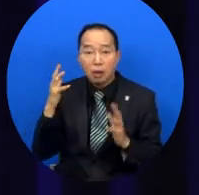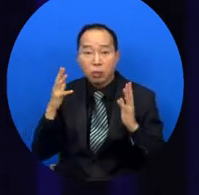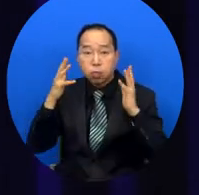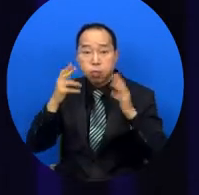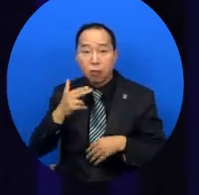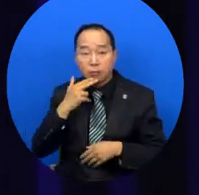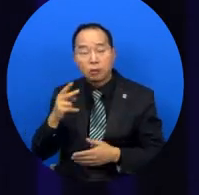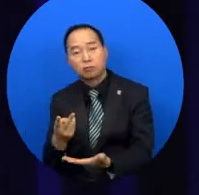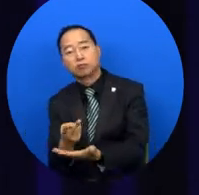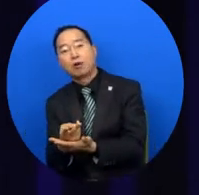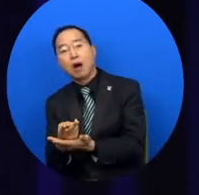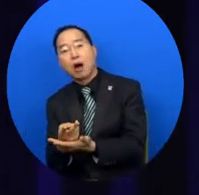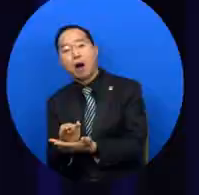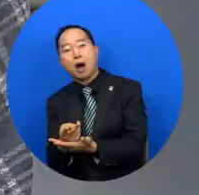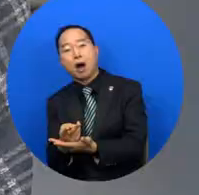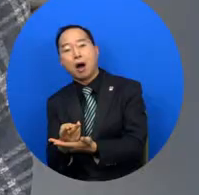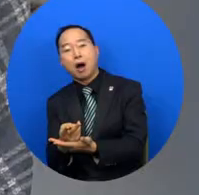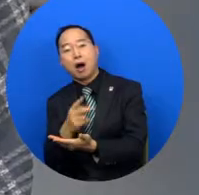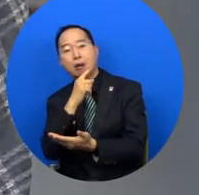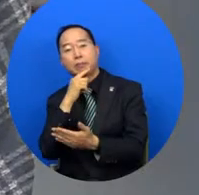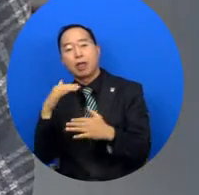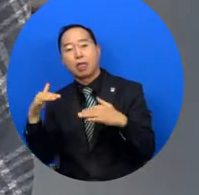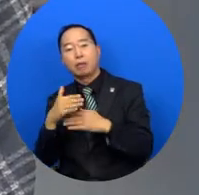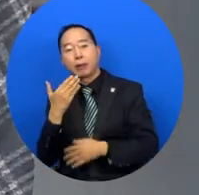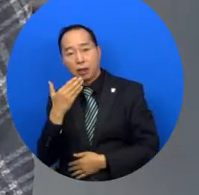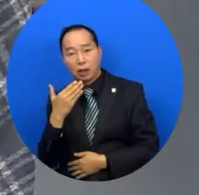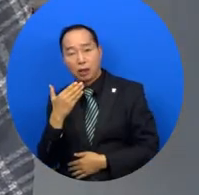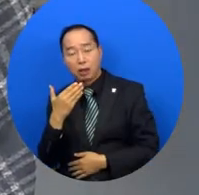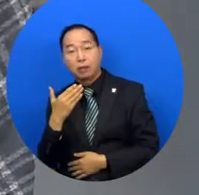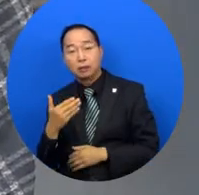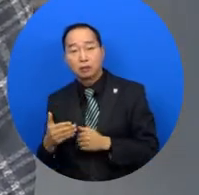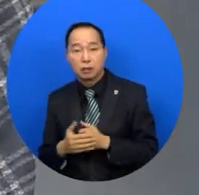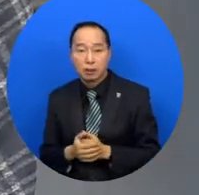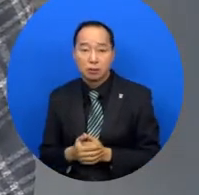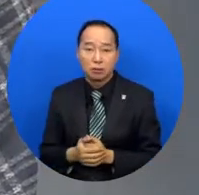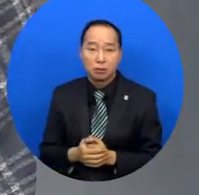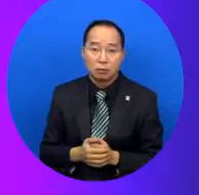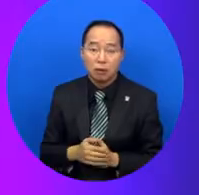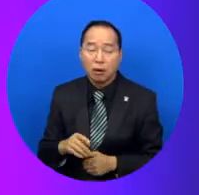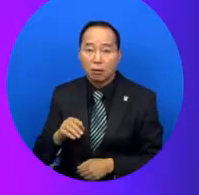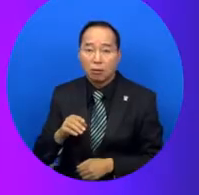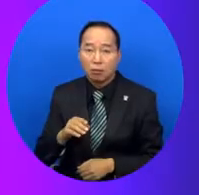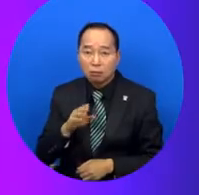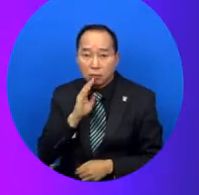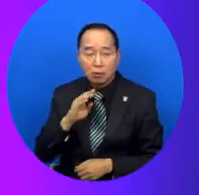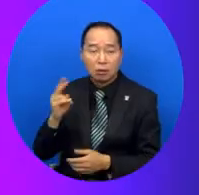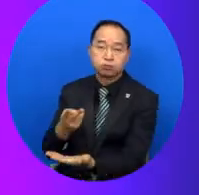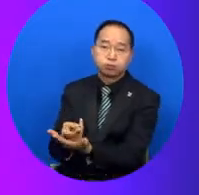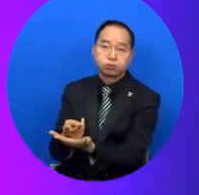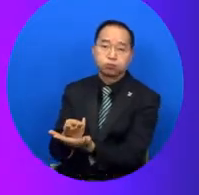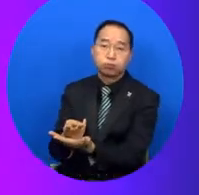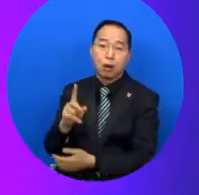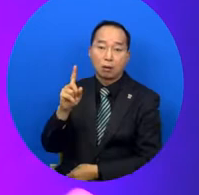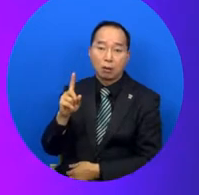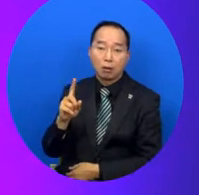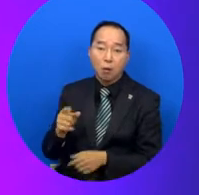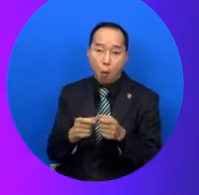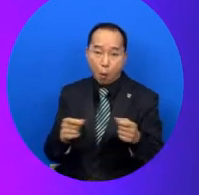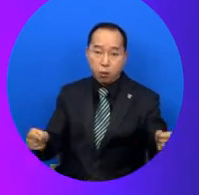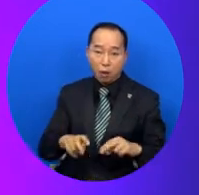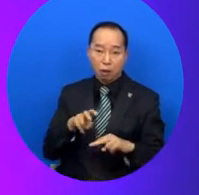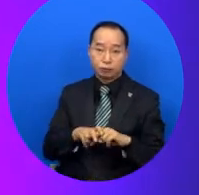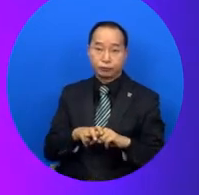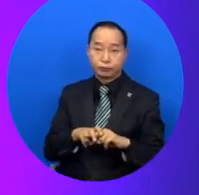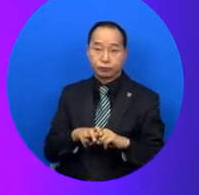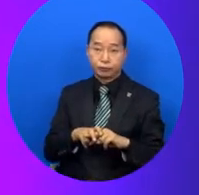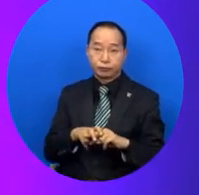없어. 누워야 피가 좀 그래도 올 수 있어. 왜냐면 이렇게 있으면 너무 높잖아. 여기 못 가요. 그래서 정말 누워 있을 수밖에